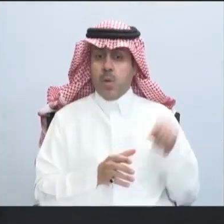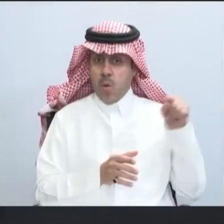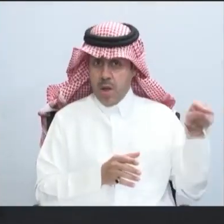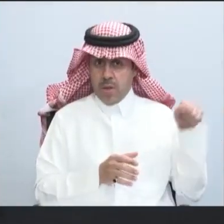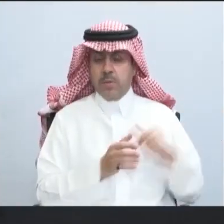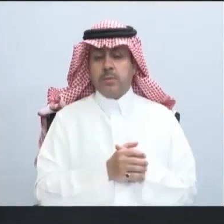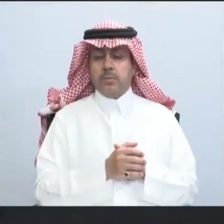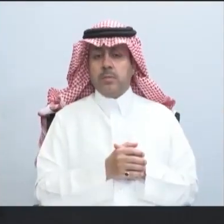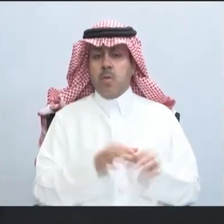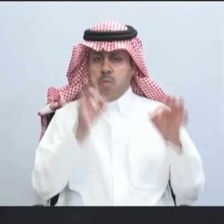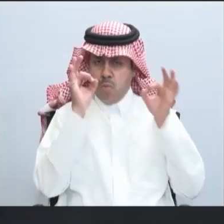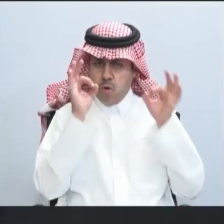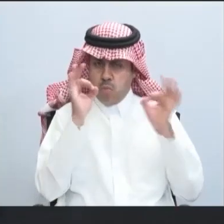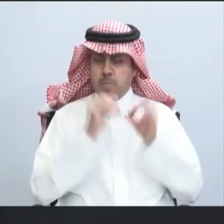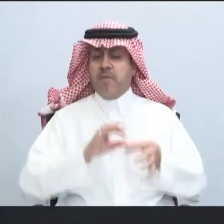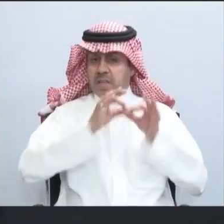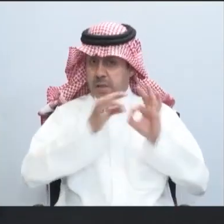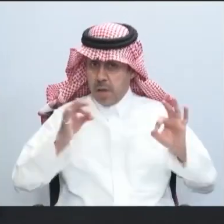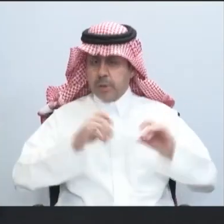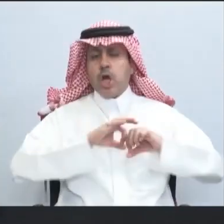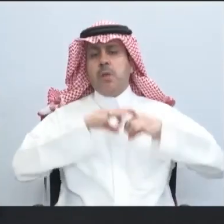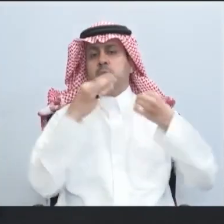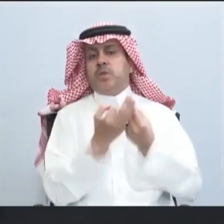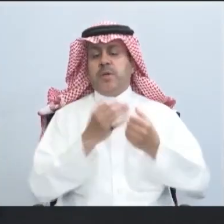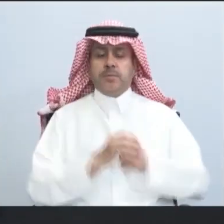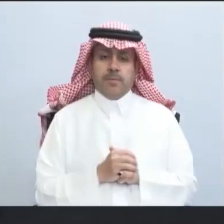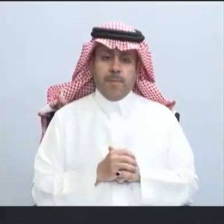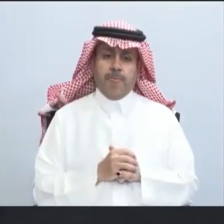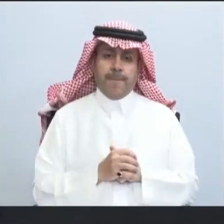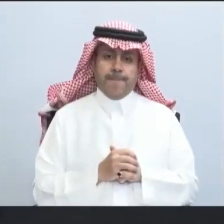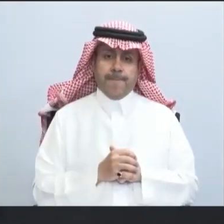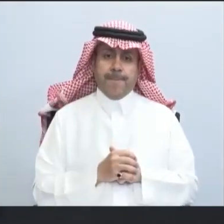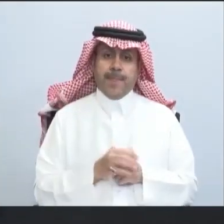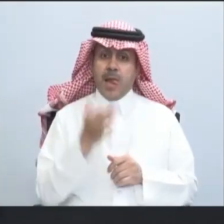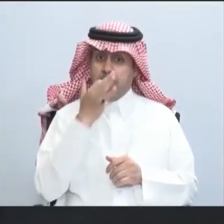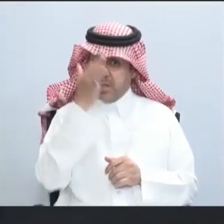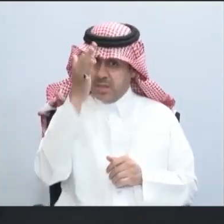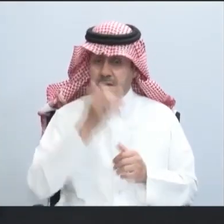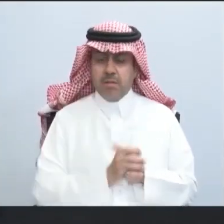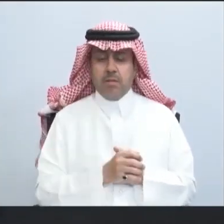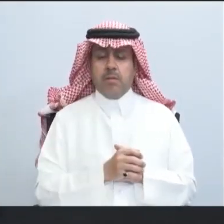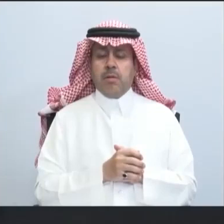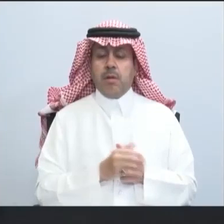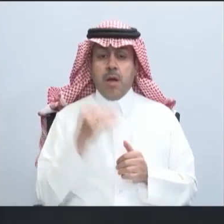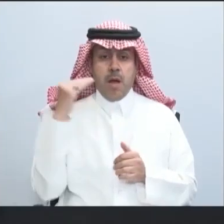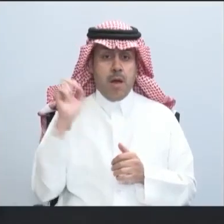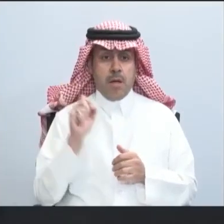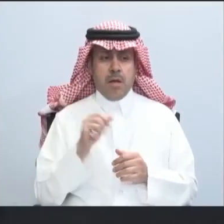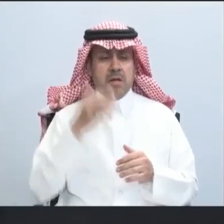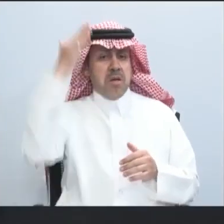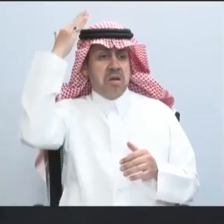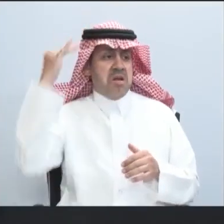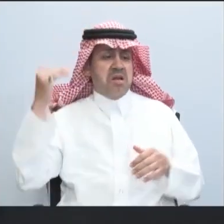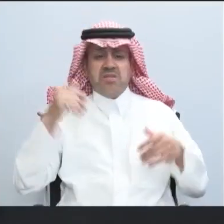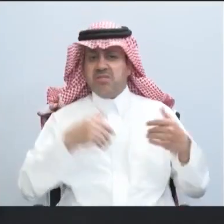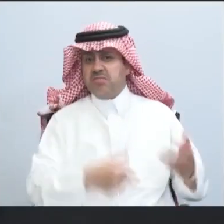الامر مهم في ترابط المجتمع امر يسير لكن حقيقه نغفل